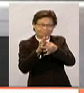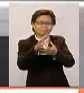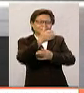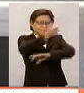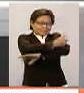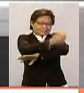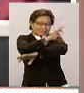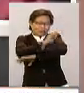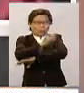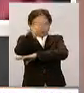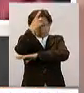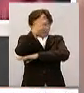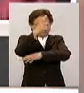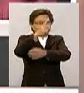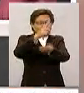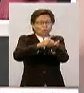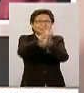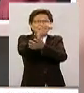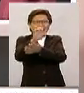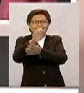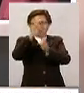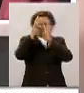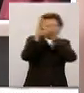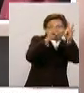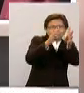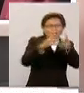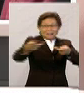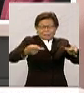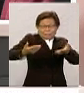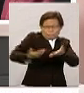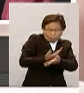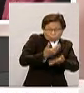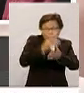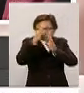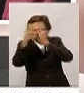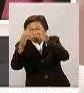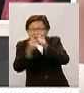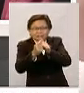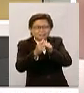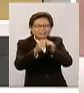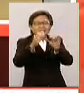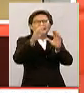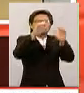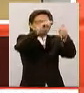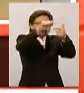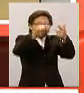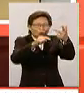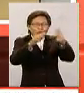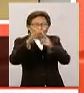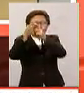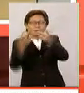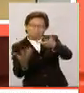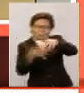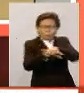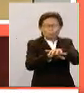Eksekutif Proton, Dr. Lee Chun Rong berkata, reka bentuk model baharu SUV itu direka dengan ciri unik yang menggabungkan gaya dan